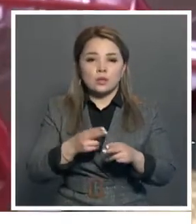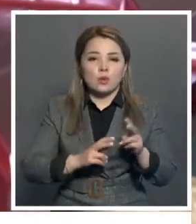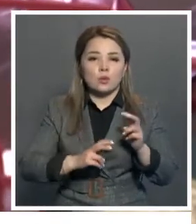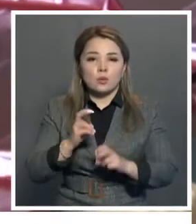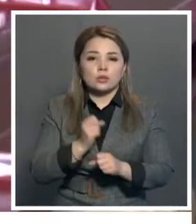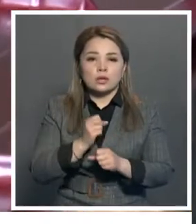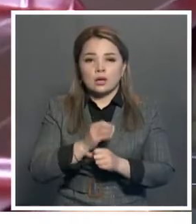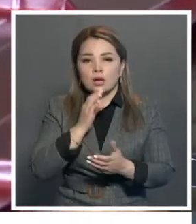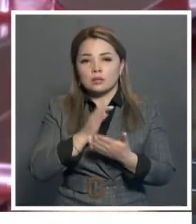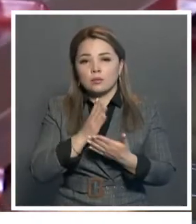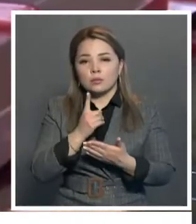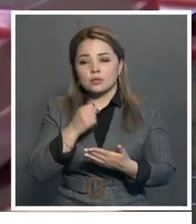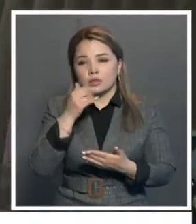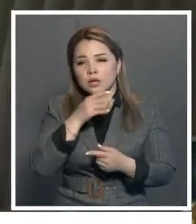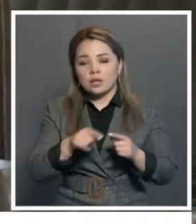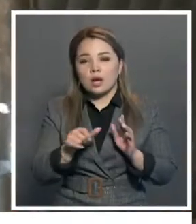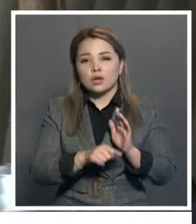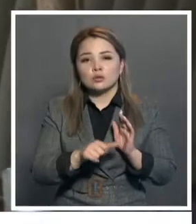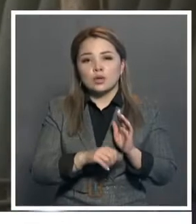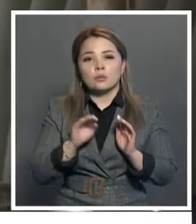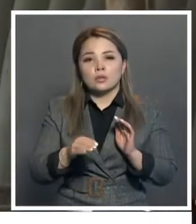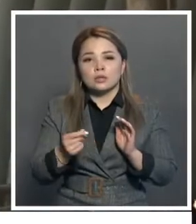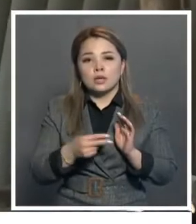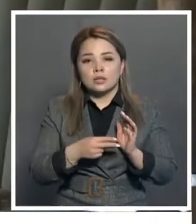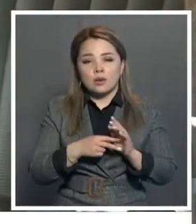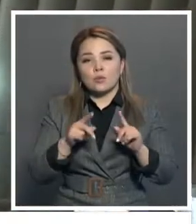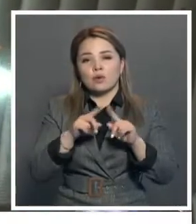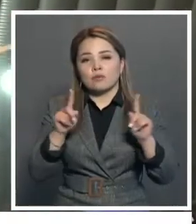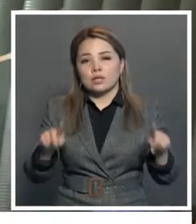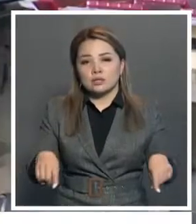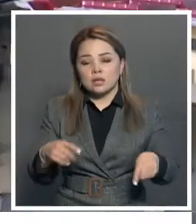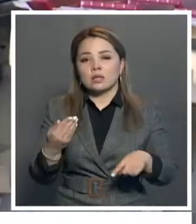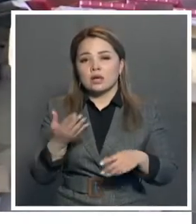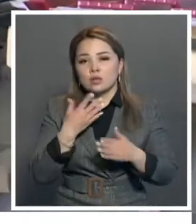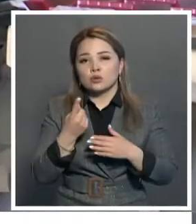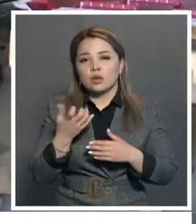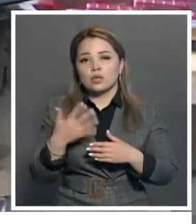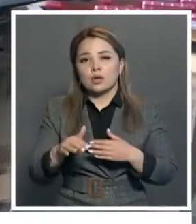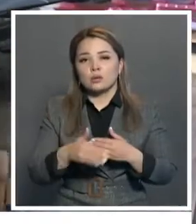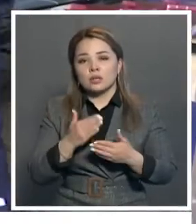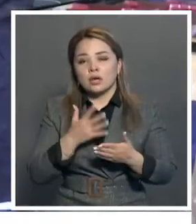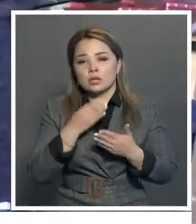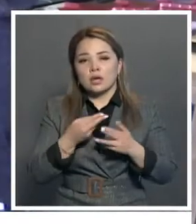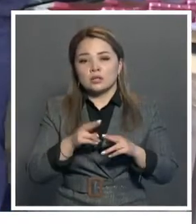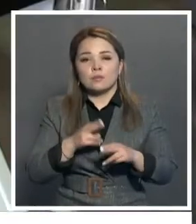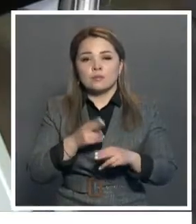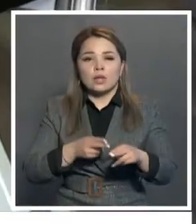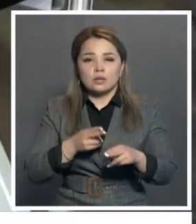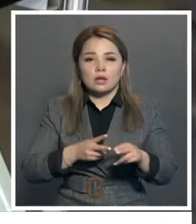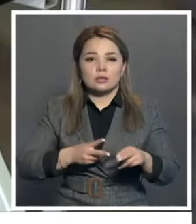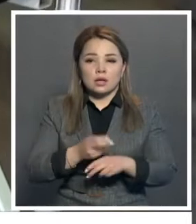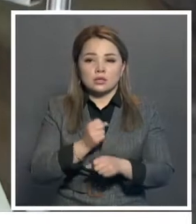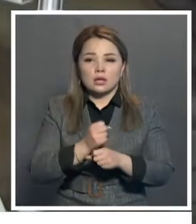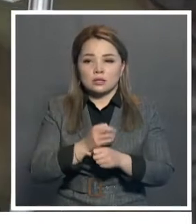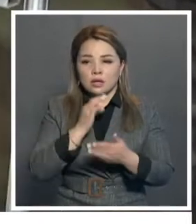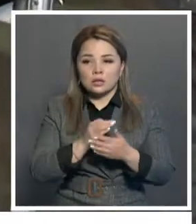кәсіпорны. Мұнда бір жыл ішінде 600 мың метрден астам профлист, 150 мың шаршы метрден астам металл төбе жапқыш әзірленген 45